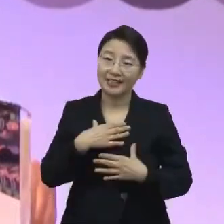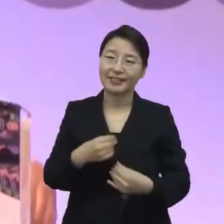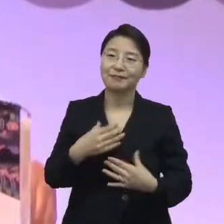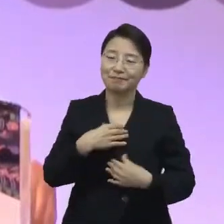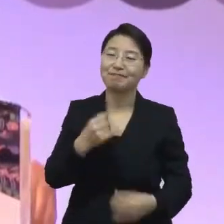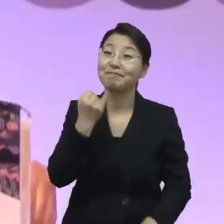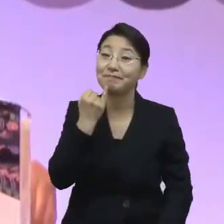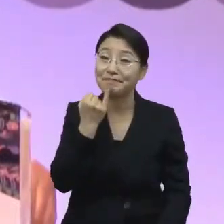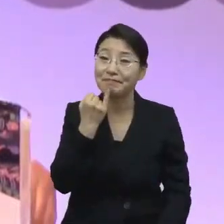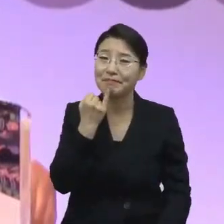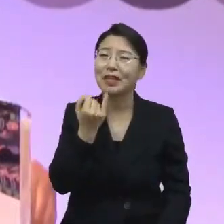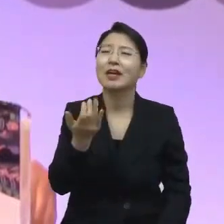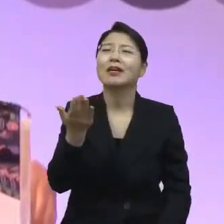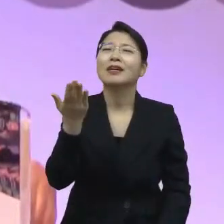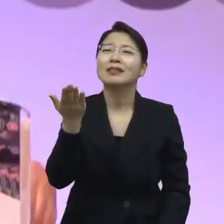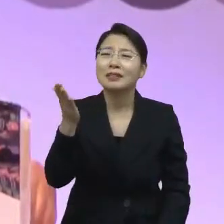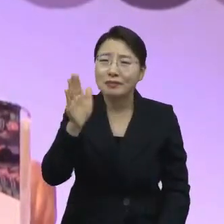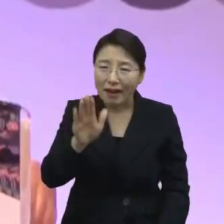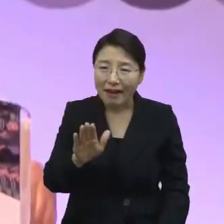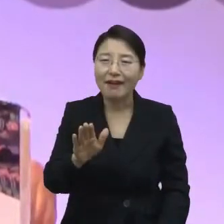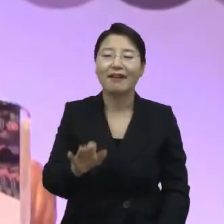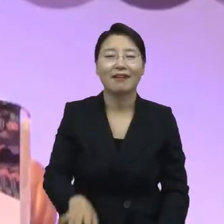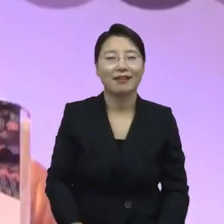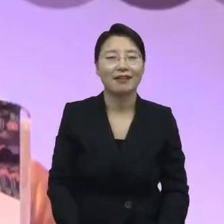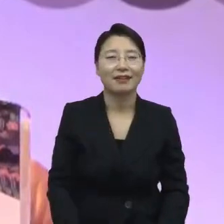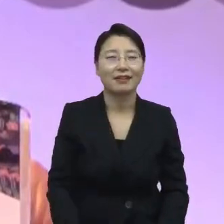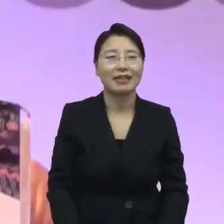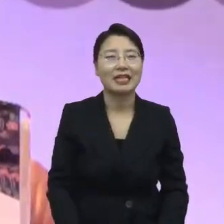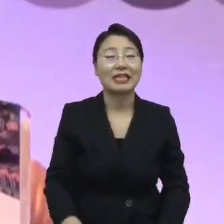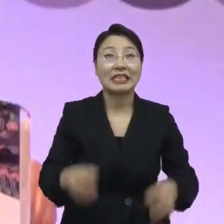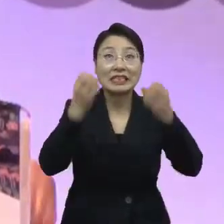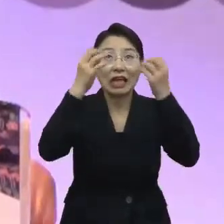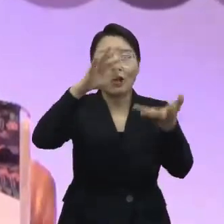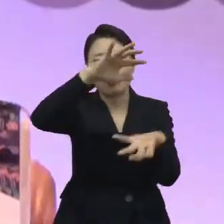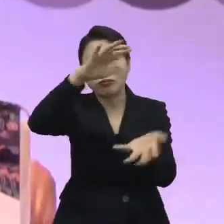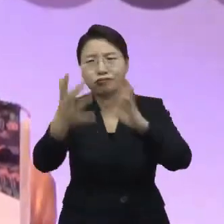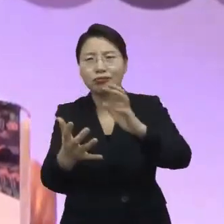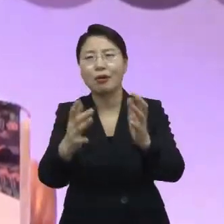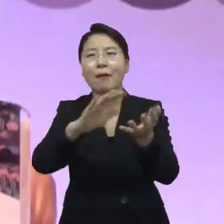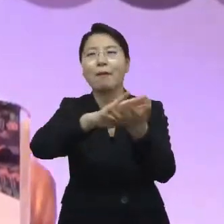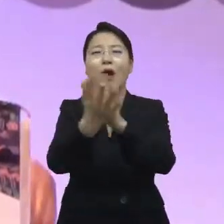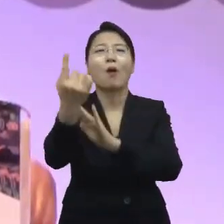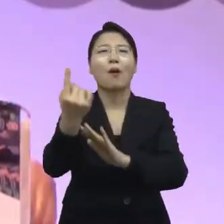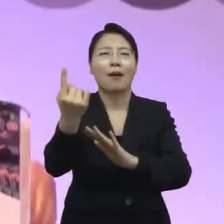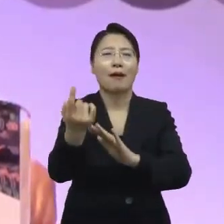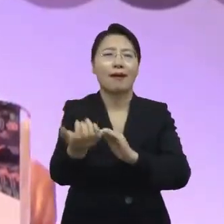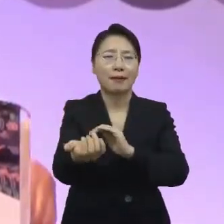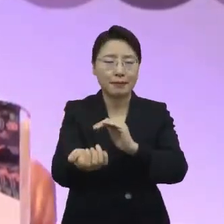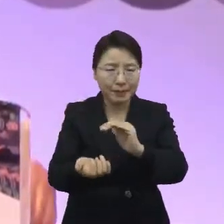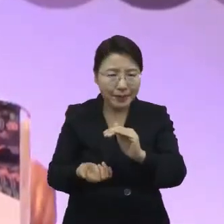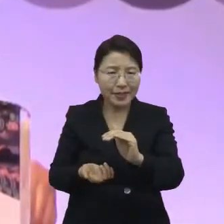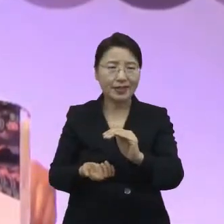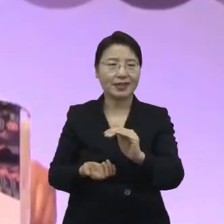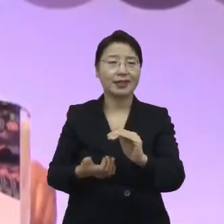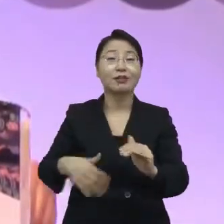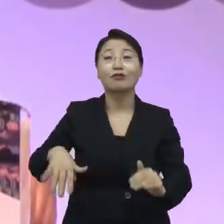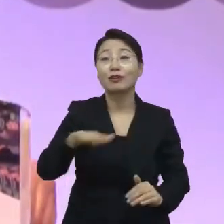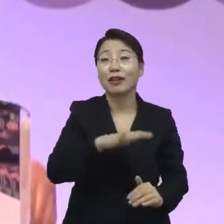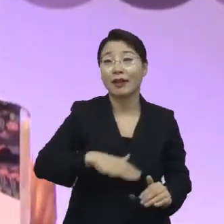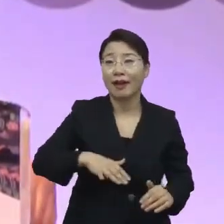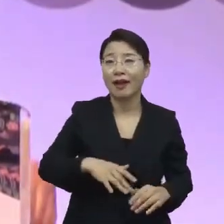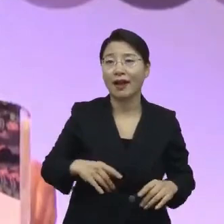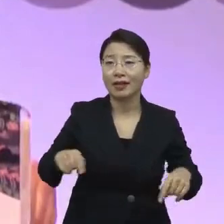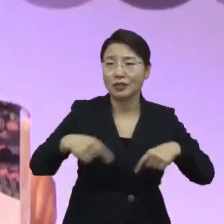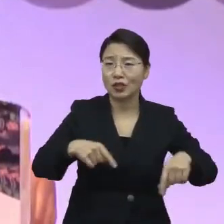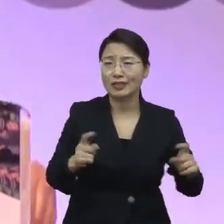되지만 그럼에도 불구하고 우리는 큰 변화의 속에 있습니다. 우리 모두가 정치적으로